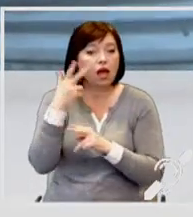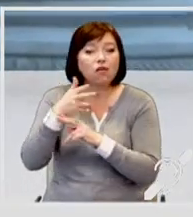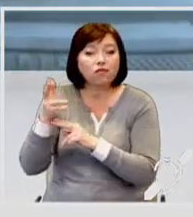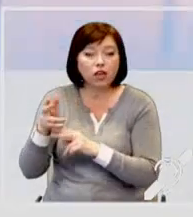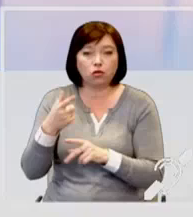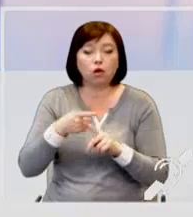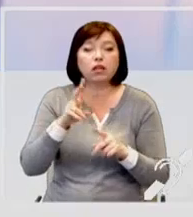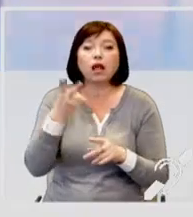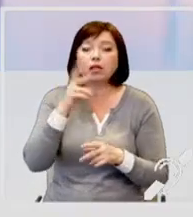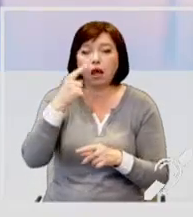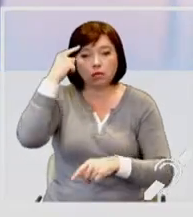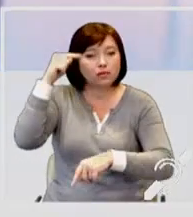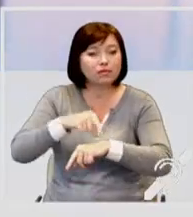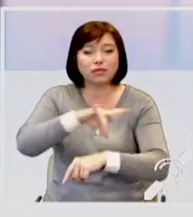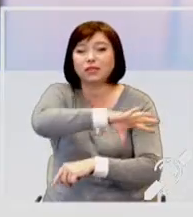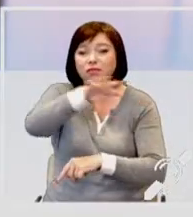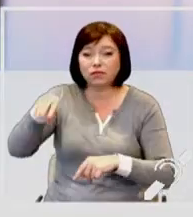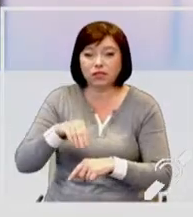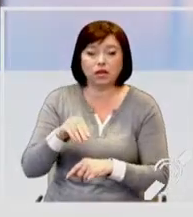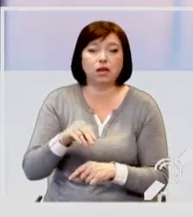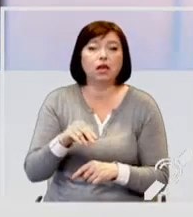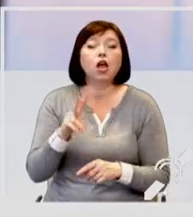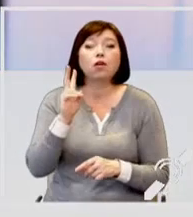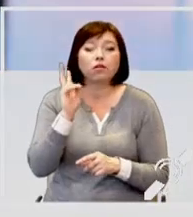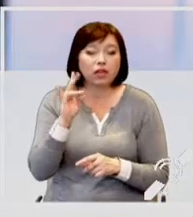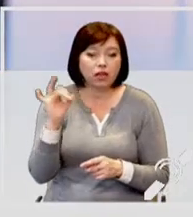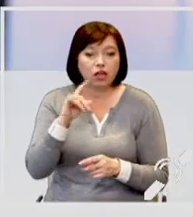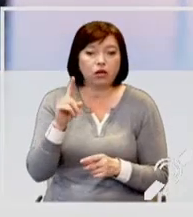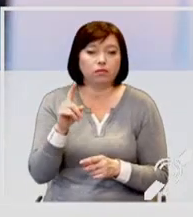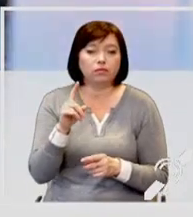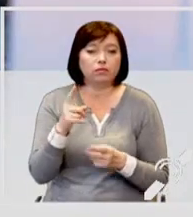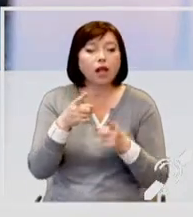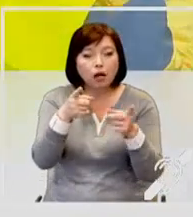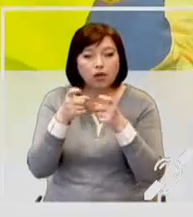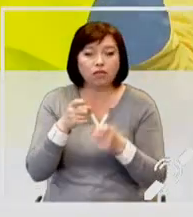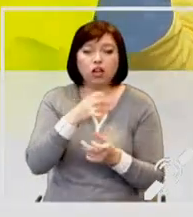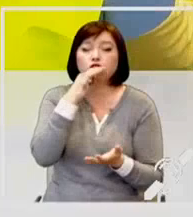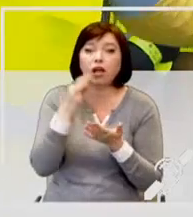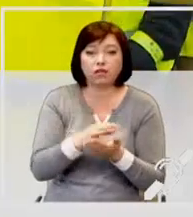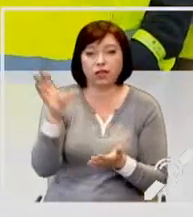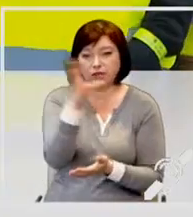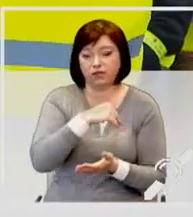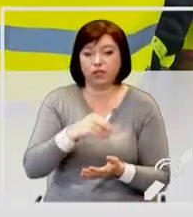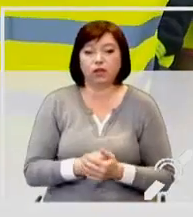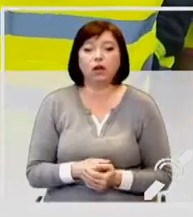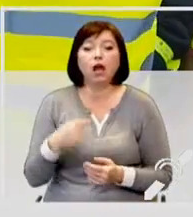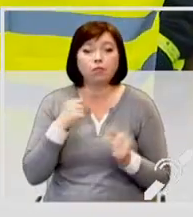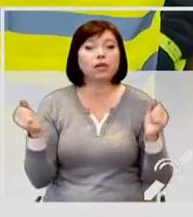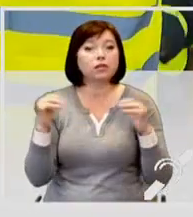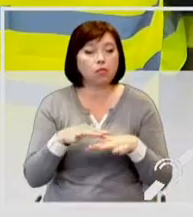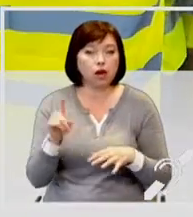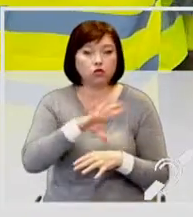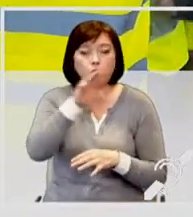au rolul de a sensibiliza, dar mai ales de a-i face pe toți participanții la trafic mai responsabili. Noi ne-am adunat pentru a atrage